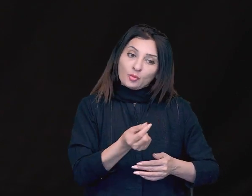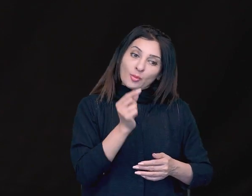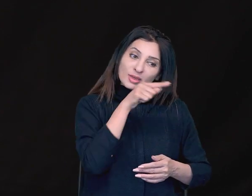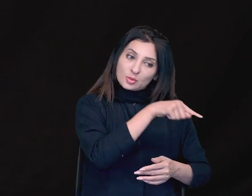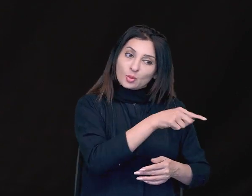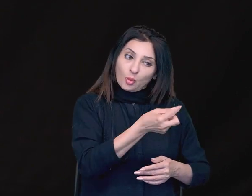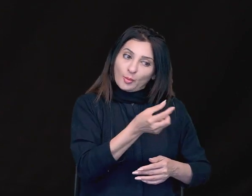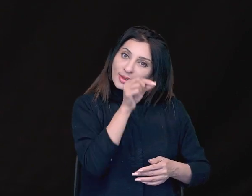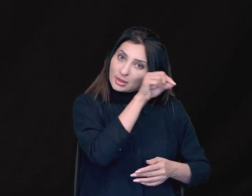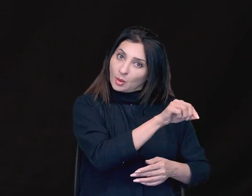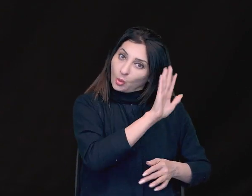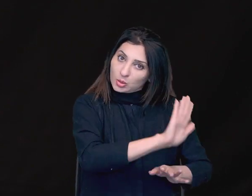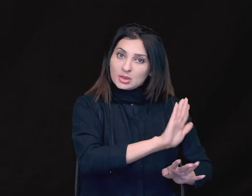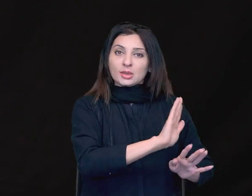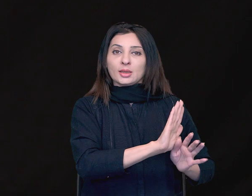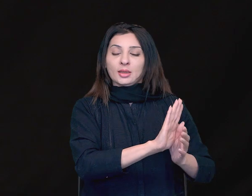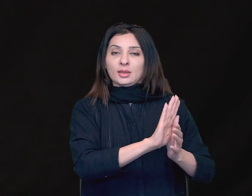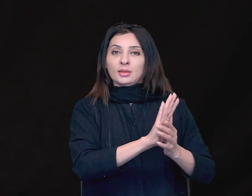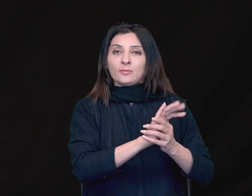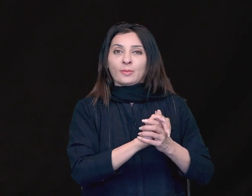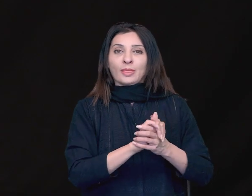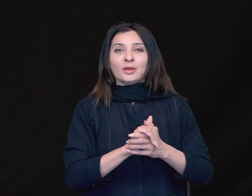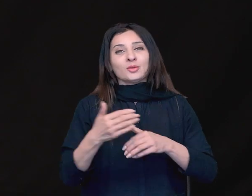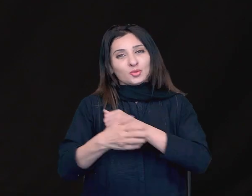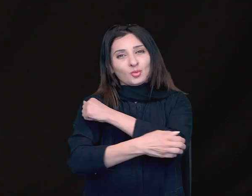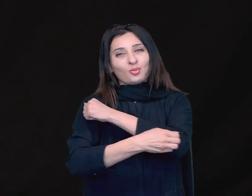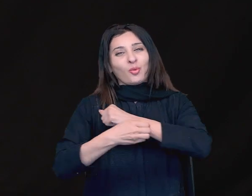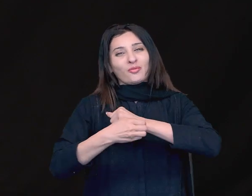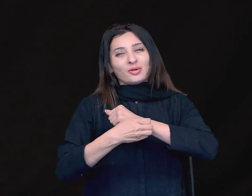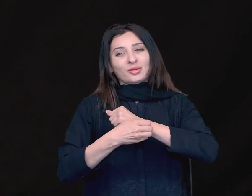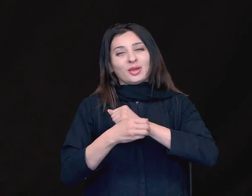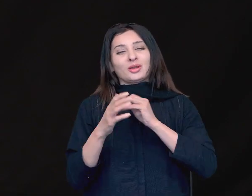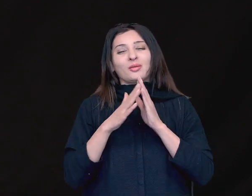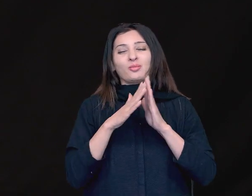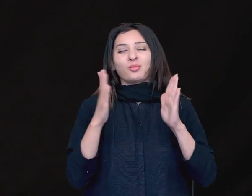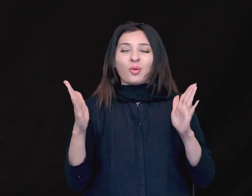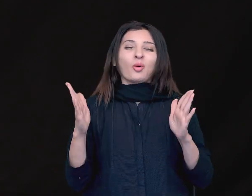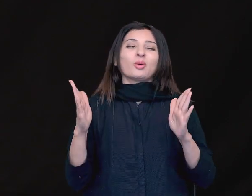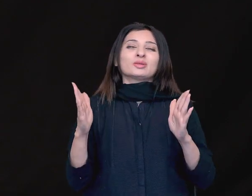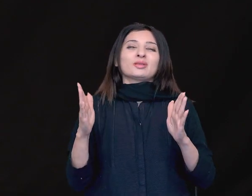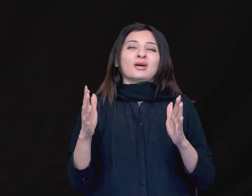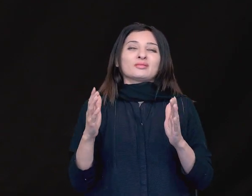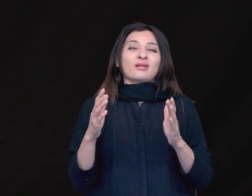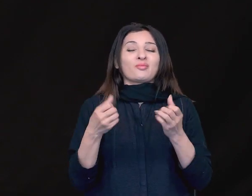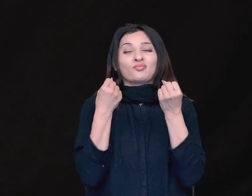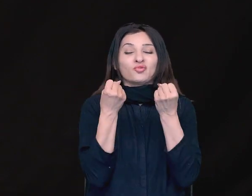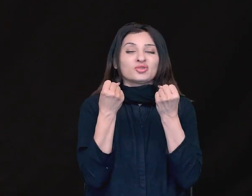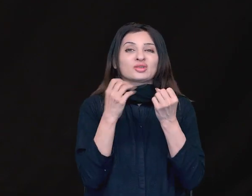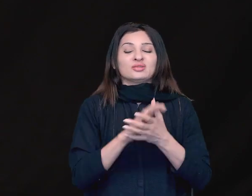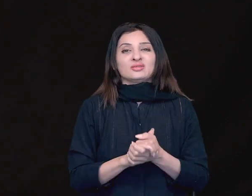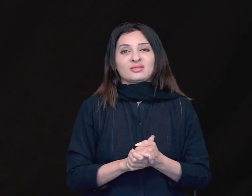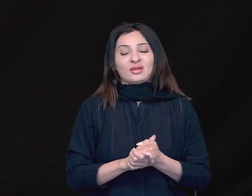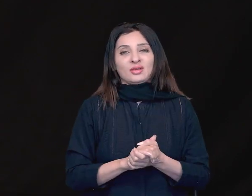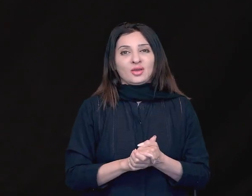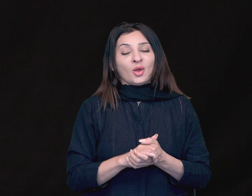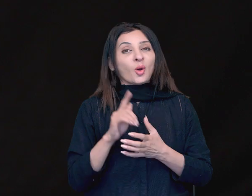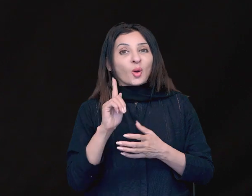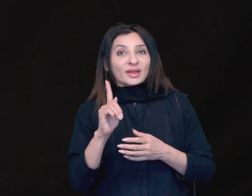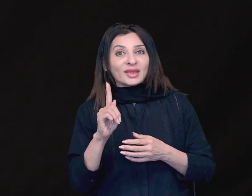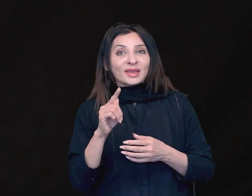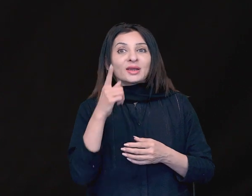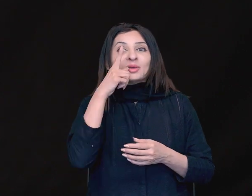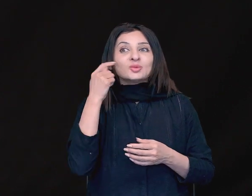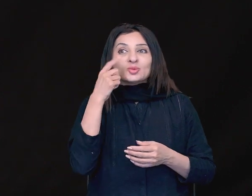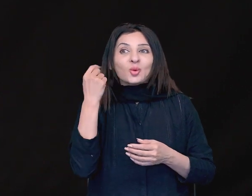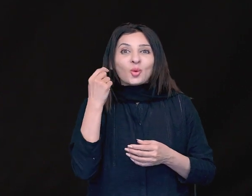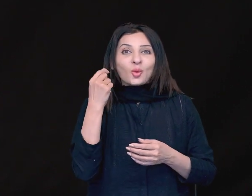वाला शख्स है उस घर में, उसने भी तो लेके आना है ना किसी मरीज़ को। अगर वो दिहाड़ीदार है तो वो कैसे लेके आएगा? अगर वो